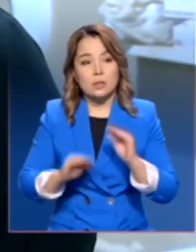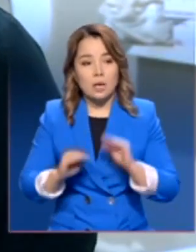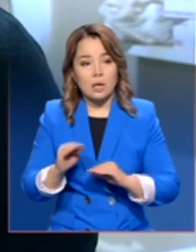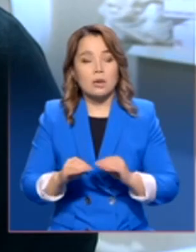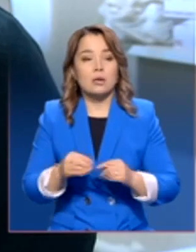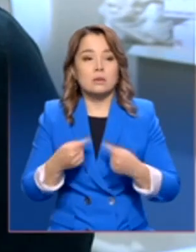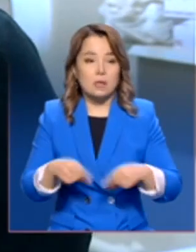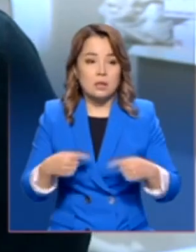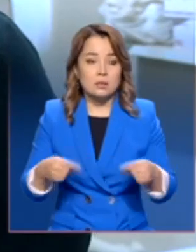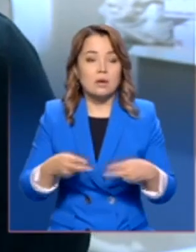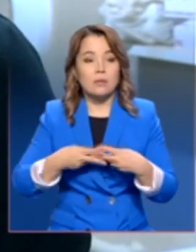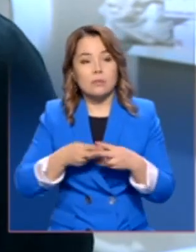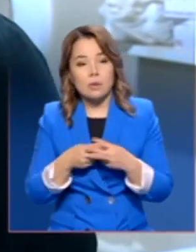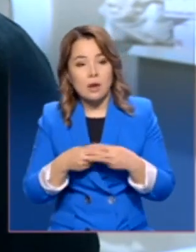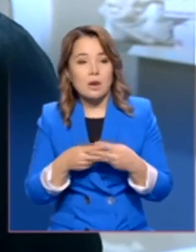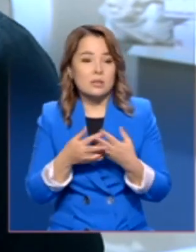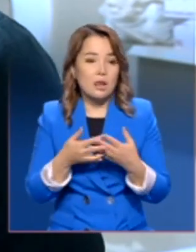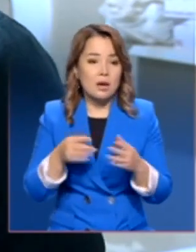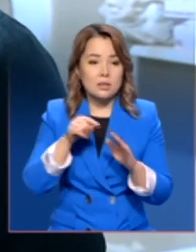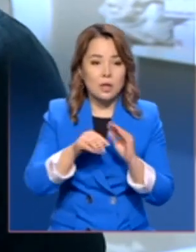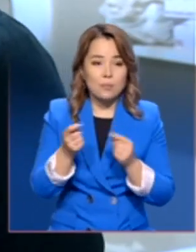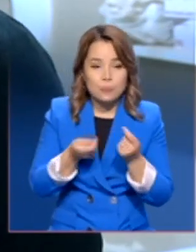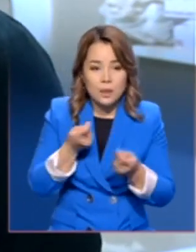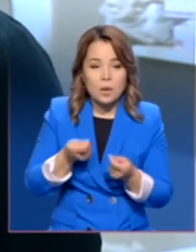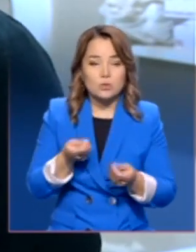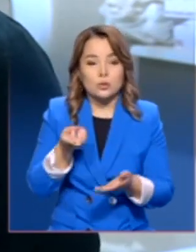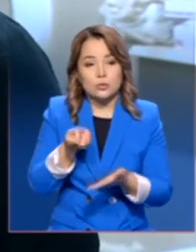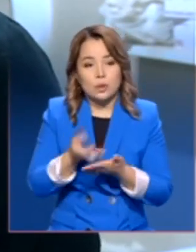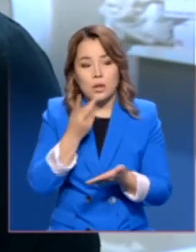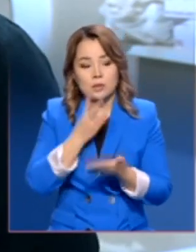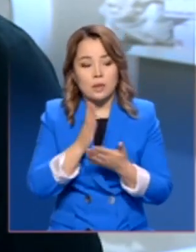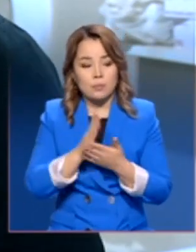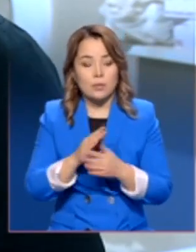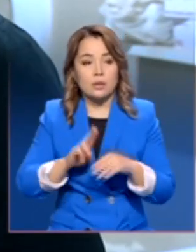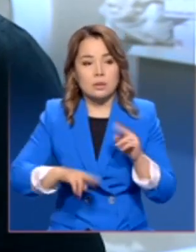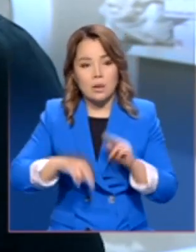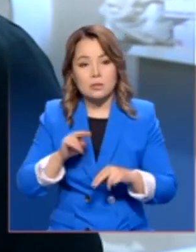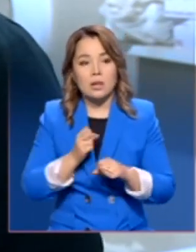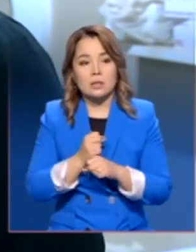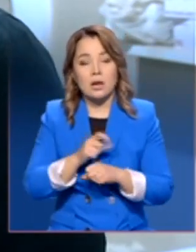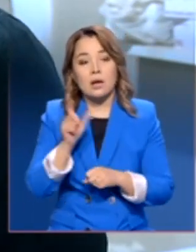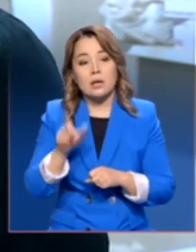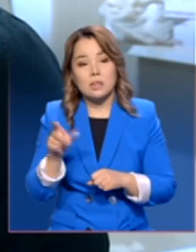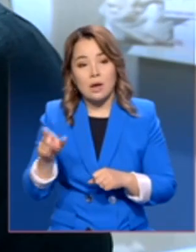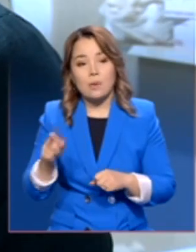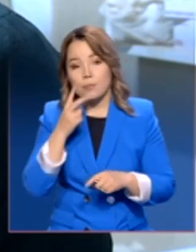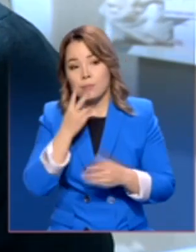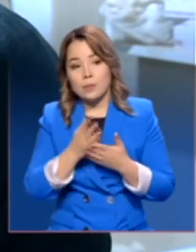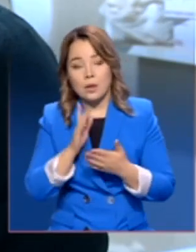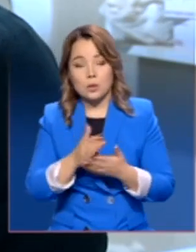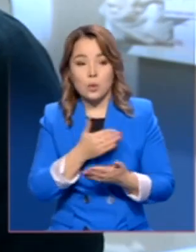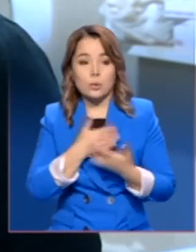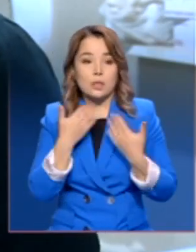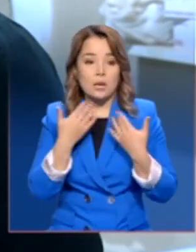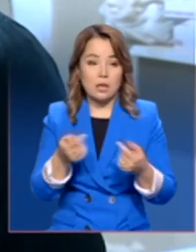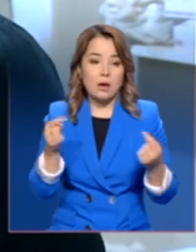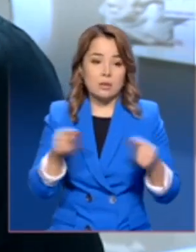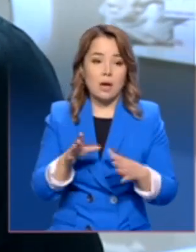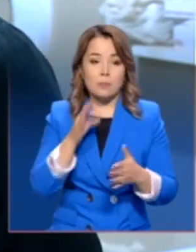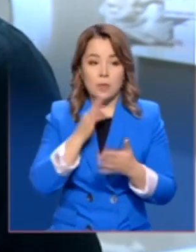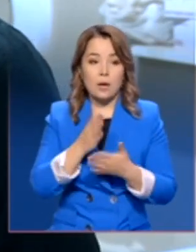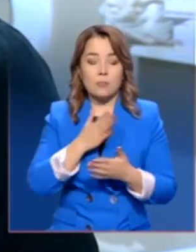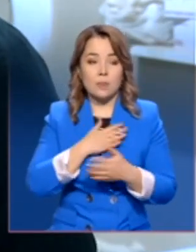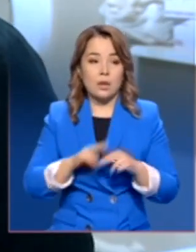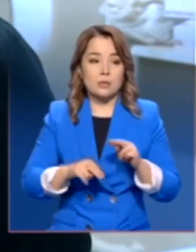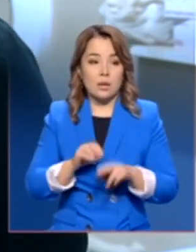лист аламыз. Бұның бәрін мысалы құрастырып клиентке апарсаң, клиент онымен сәйкес келмейді, бізге қалып